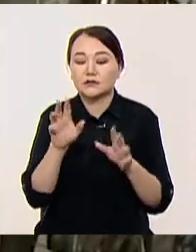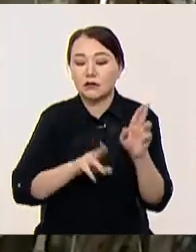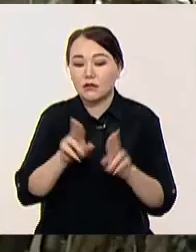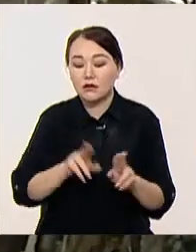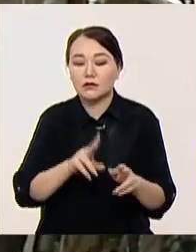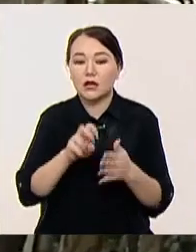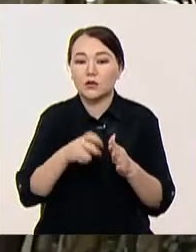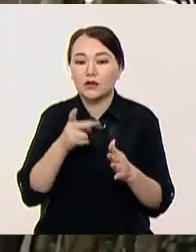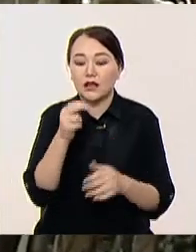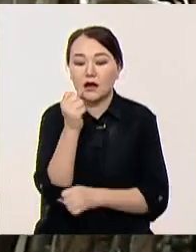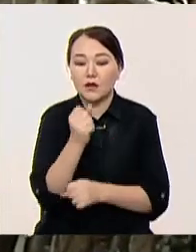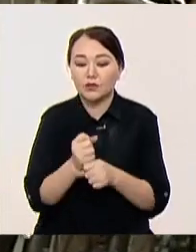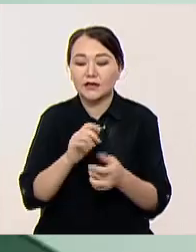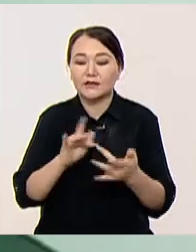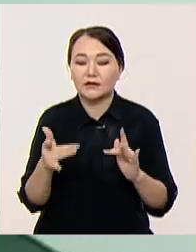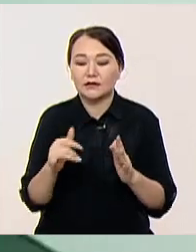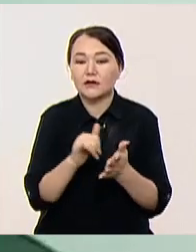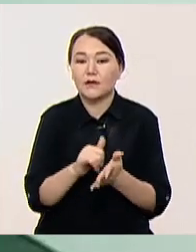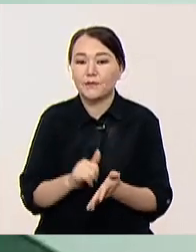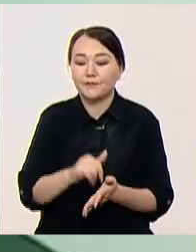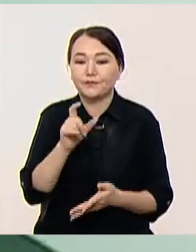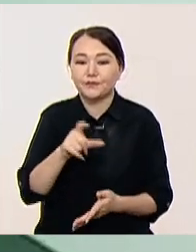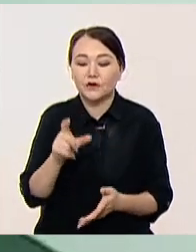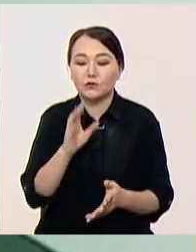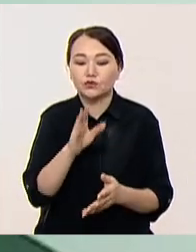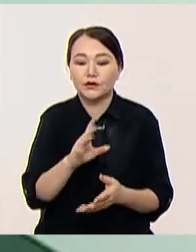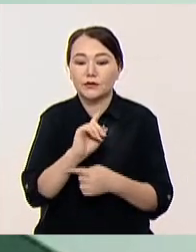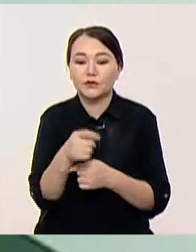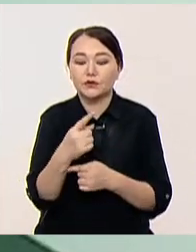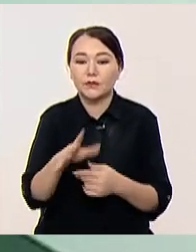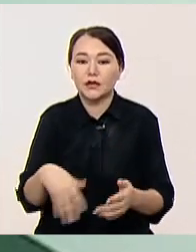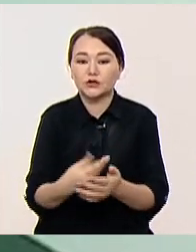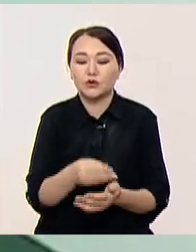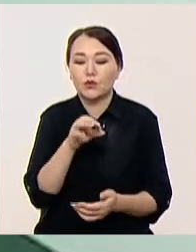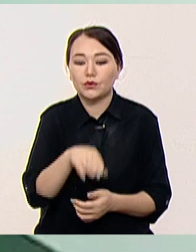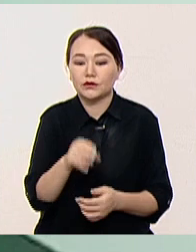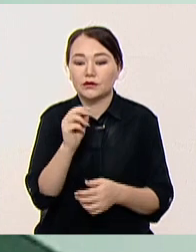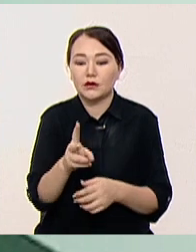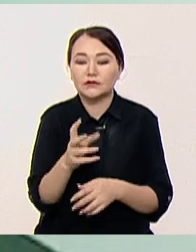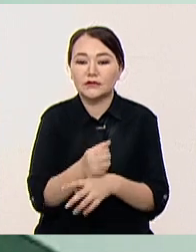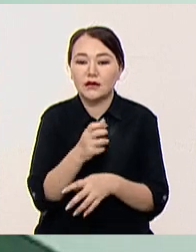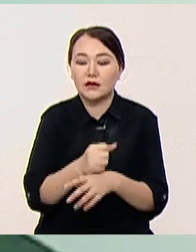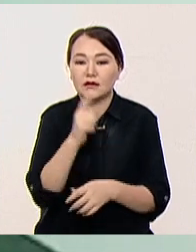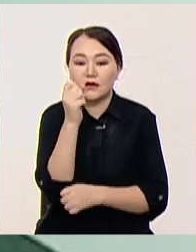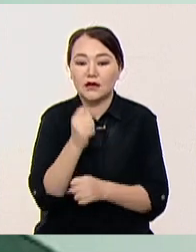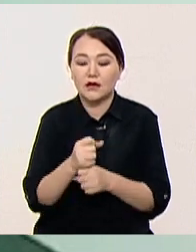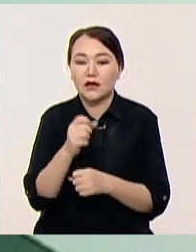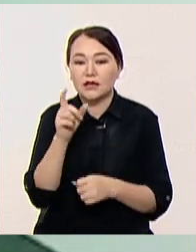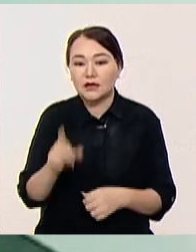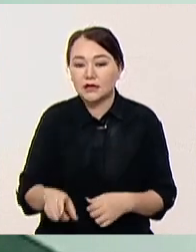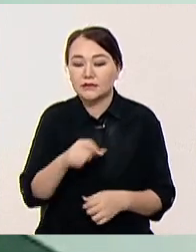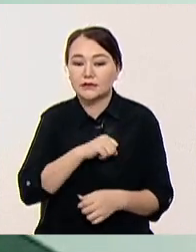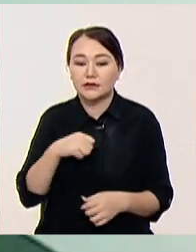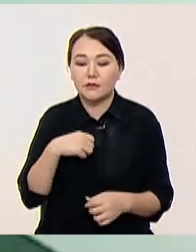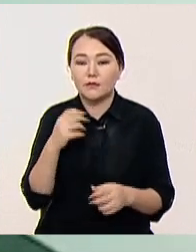для работников интернет-платформ. Будет объединенный платеж от как заработников, имеется в виду, но это будет